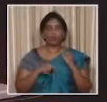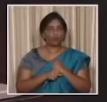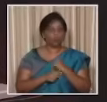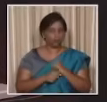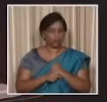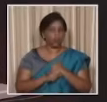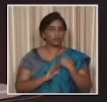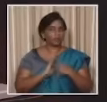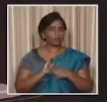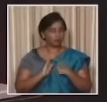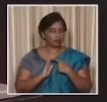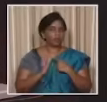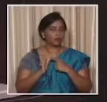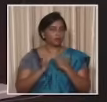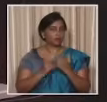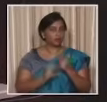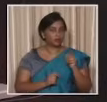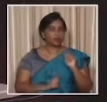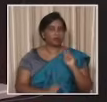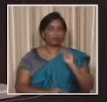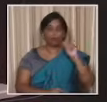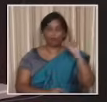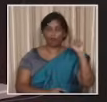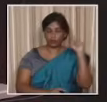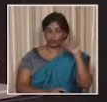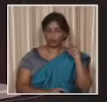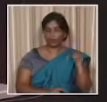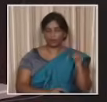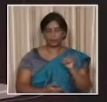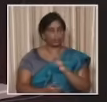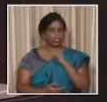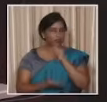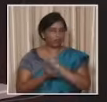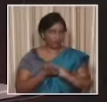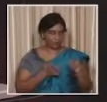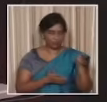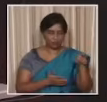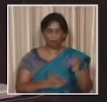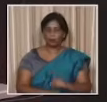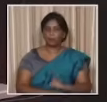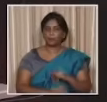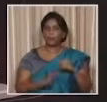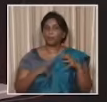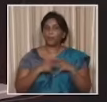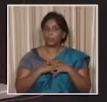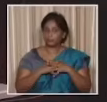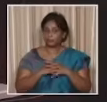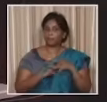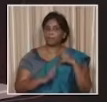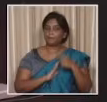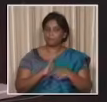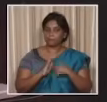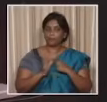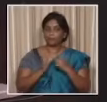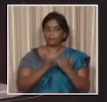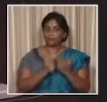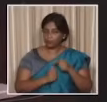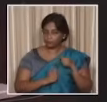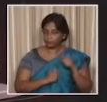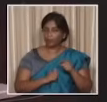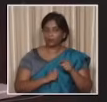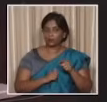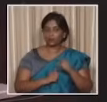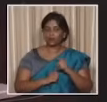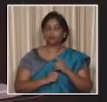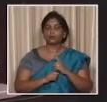ගුණපාල ශ්‍රී ලංකා ඇඩ්මිනිස්ට්‍රේටිව් සර්විස් ක්ලාස් 1 රිටයර්ඩ්. M.D. වීරකෝන් ශ්‍රී ලංකා අකවුන්ටන්සි සර්විස්